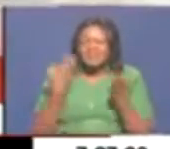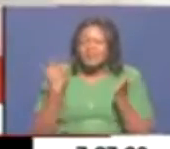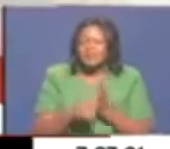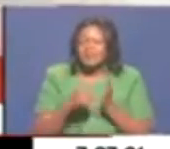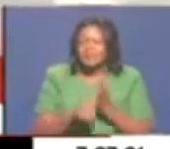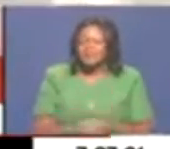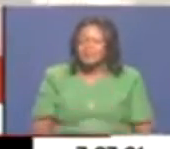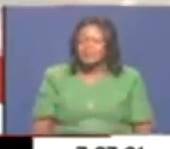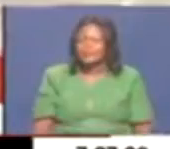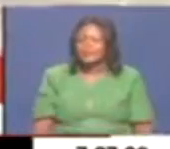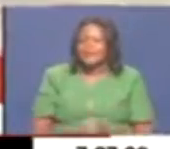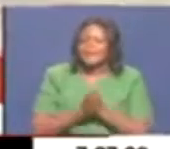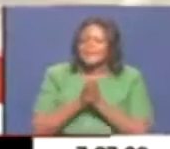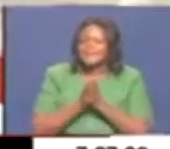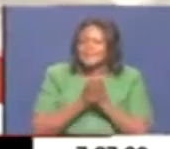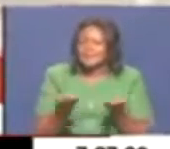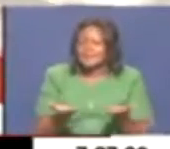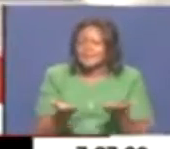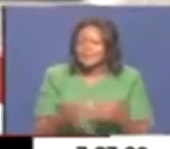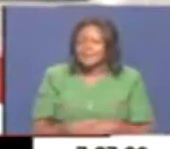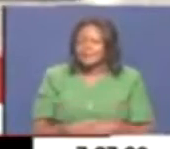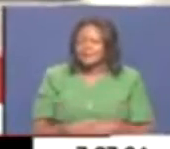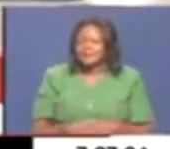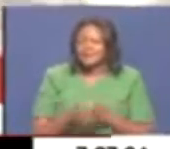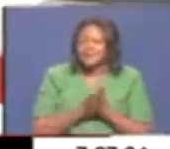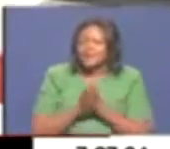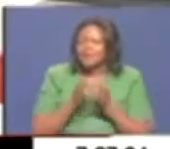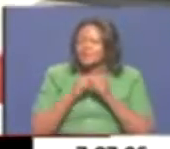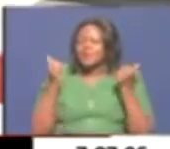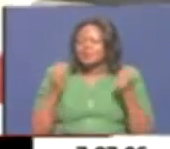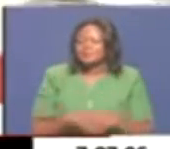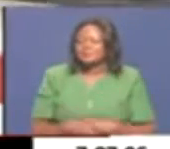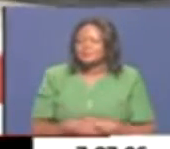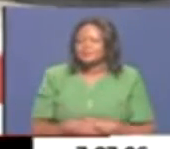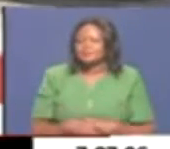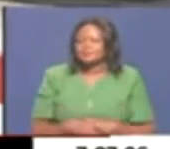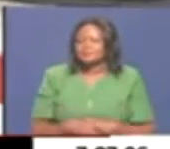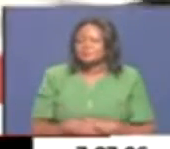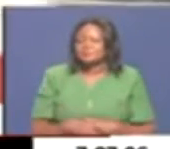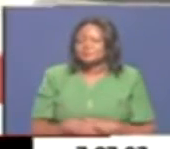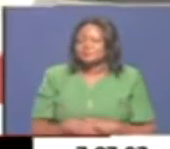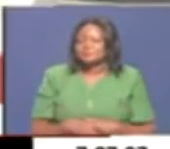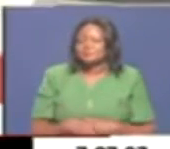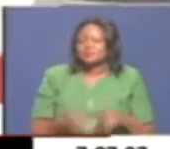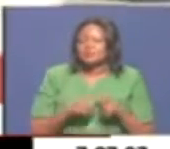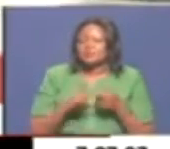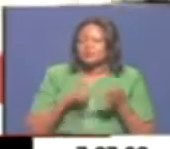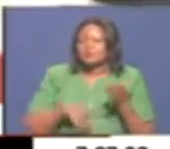Morale sahihi, gear sahihi, morale imekuwa juu. Gold kuna 10M. Ile ngine jirikane kwa